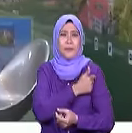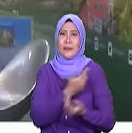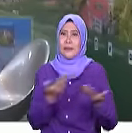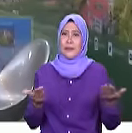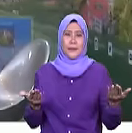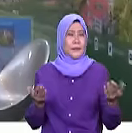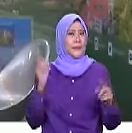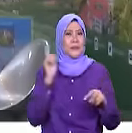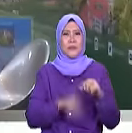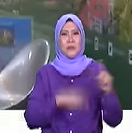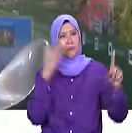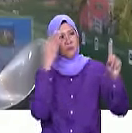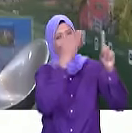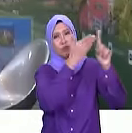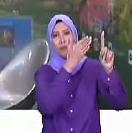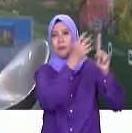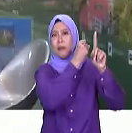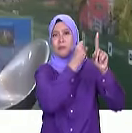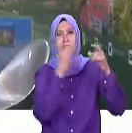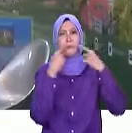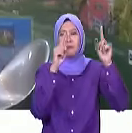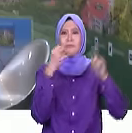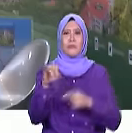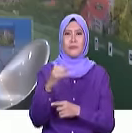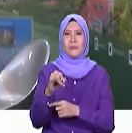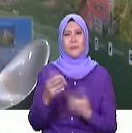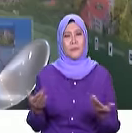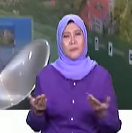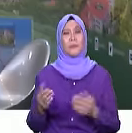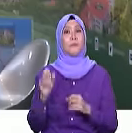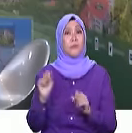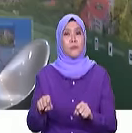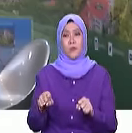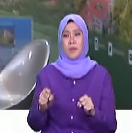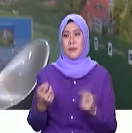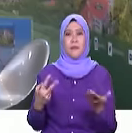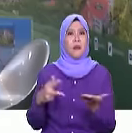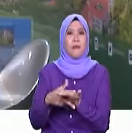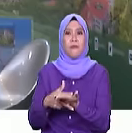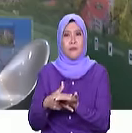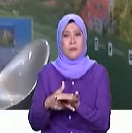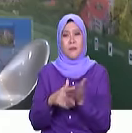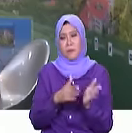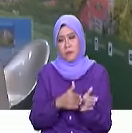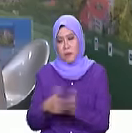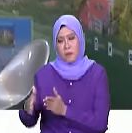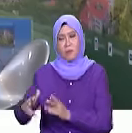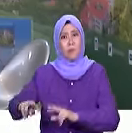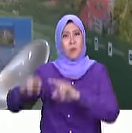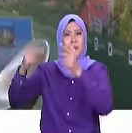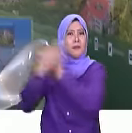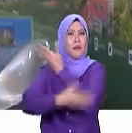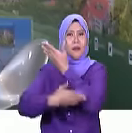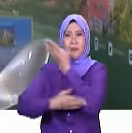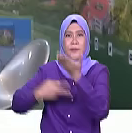akan dapat mencapai herd immunity dan herd immunity ini akan merencatkan pelan pemulihan